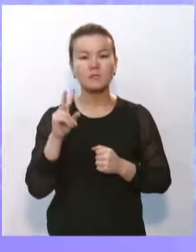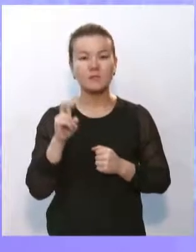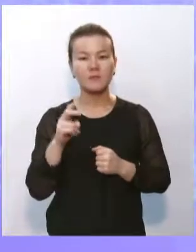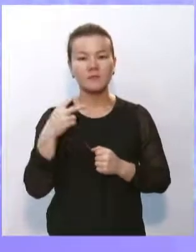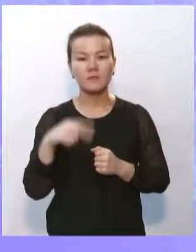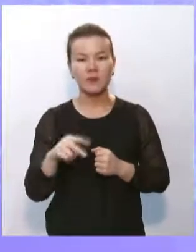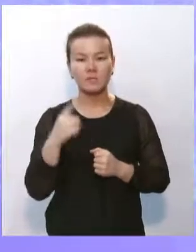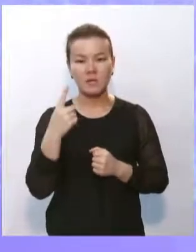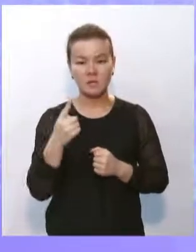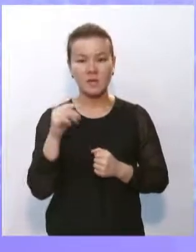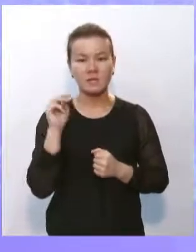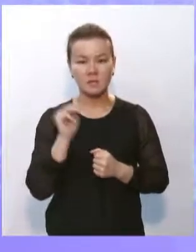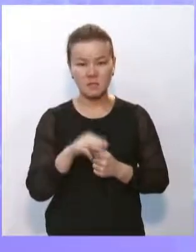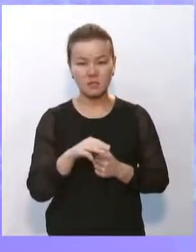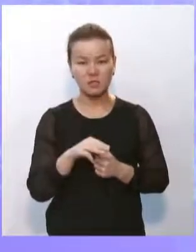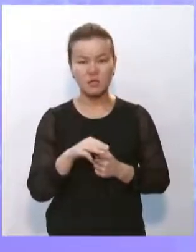221